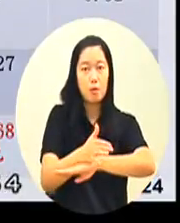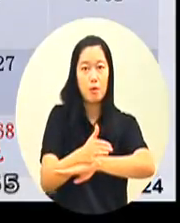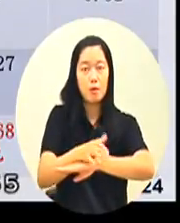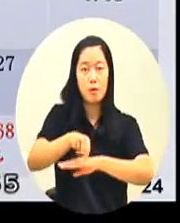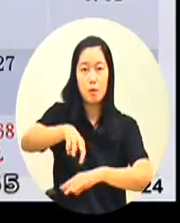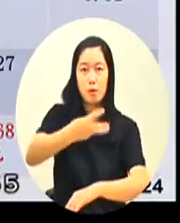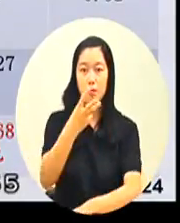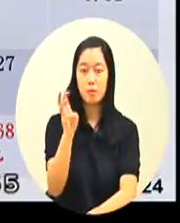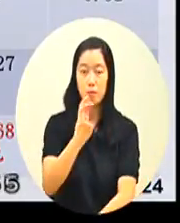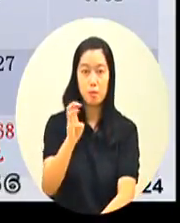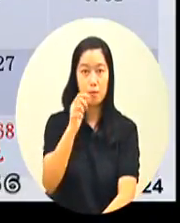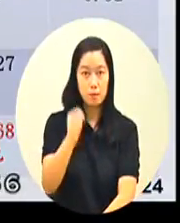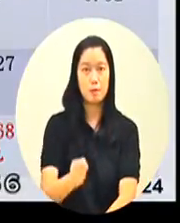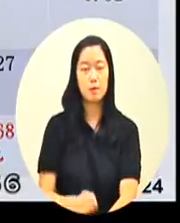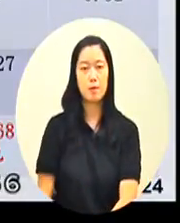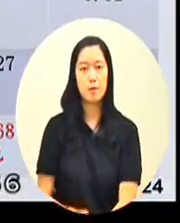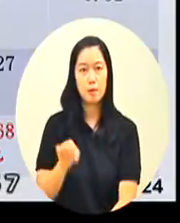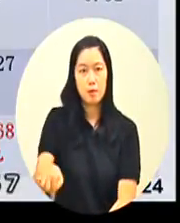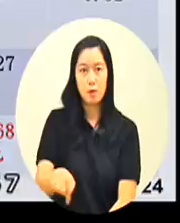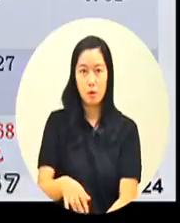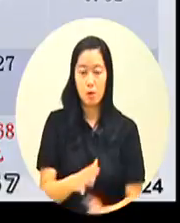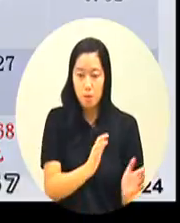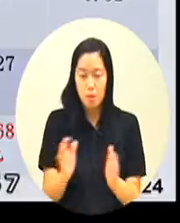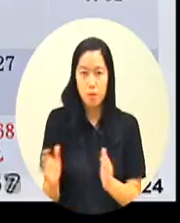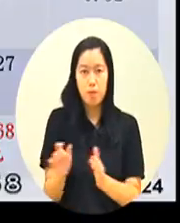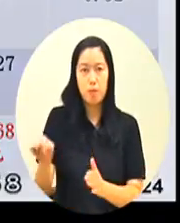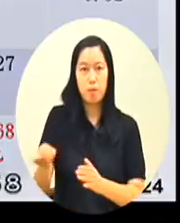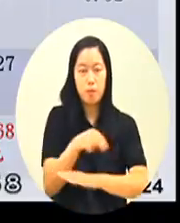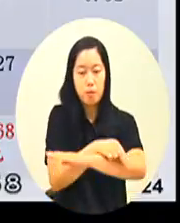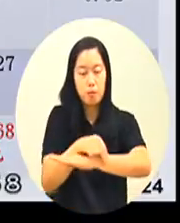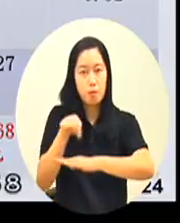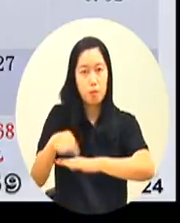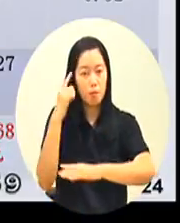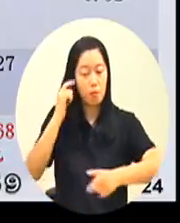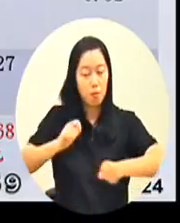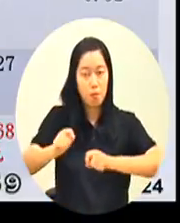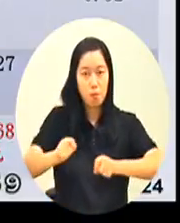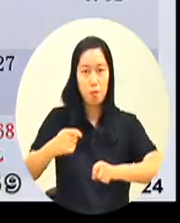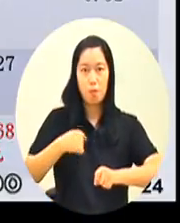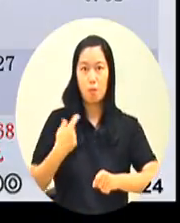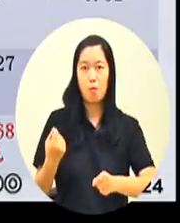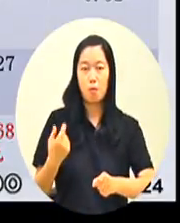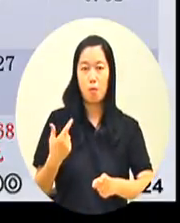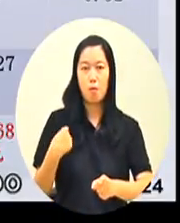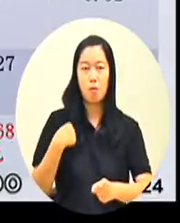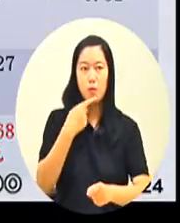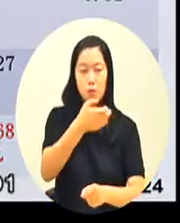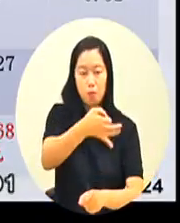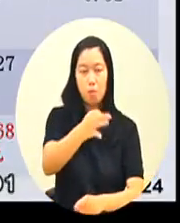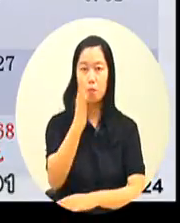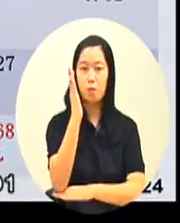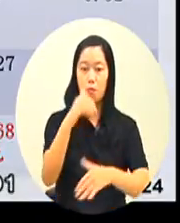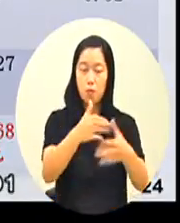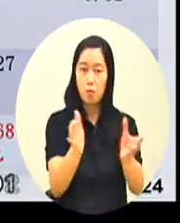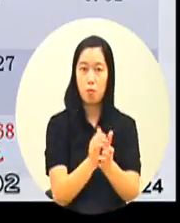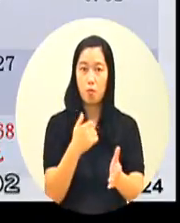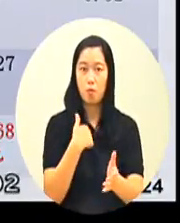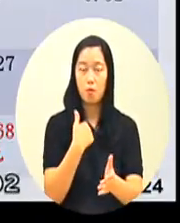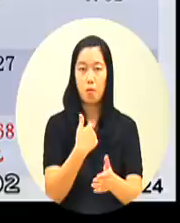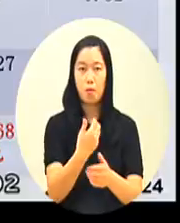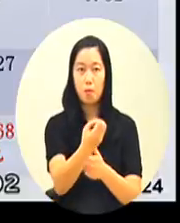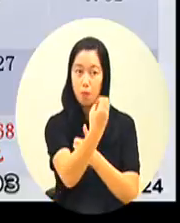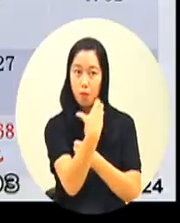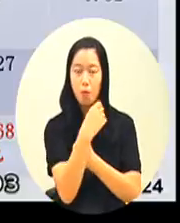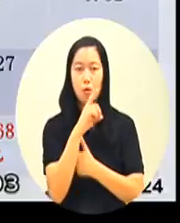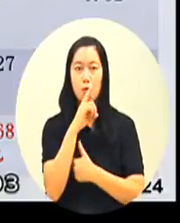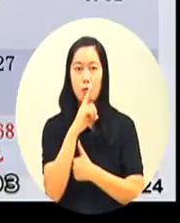330亿元。那因为办理这些案件开发的案件，我们也获得了财政部的目前获得财政部的